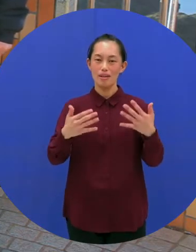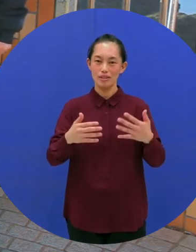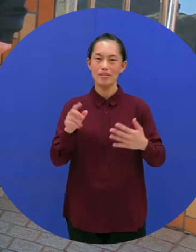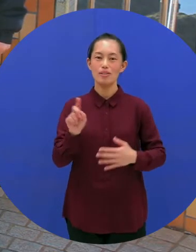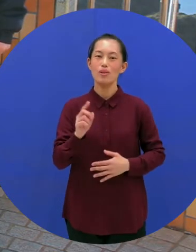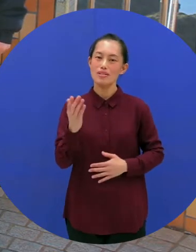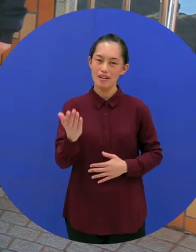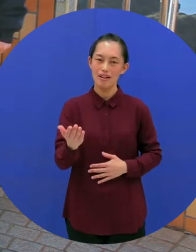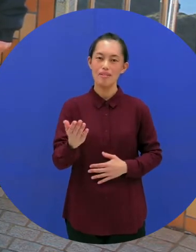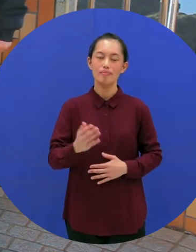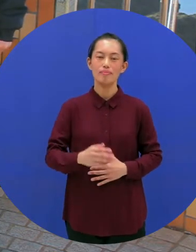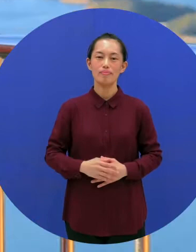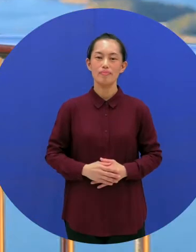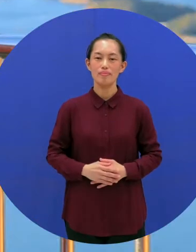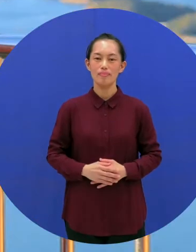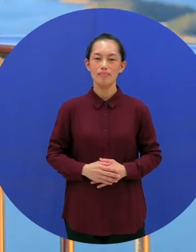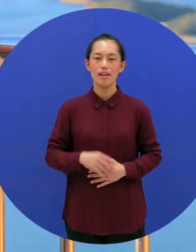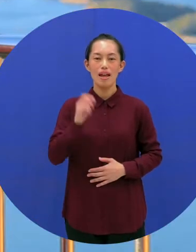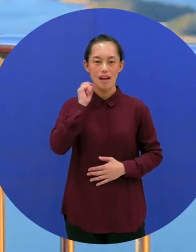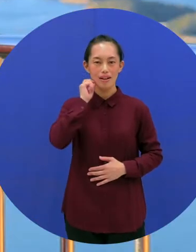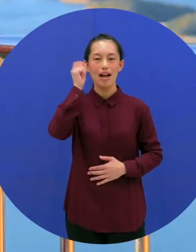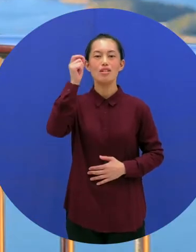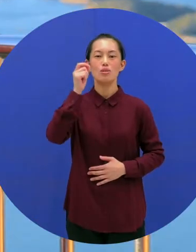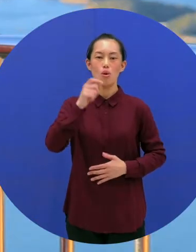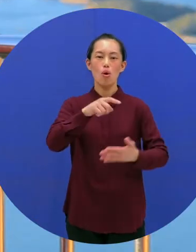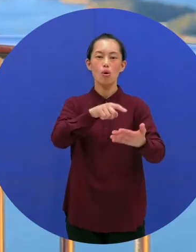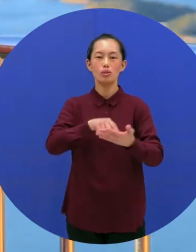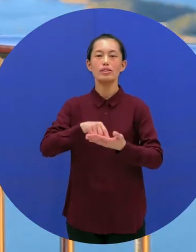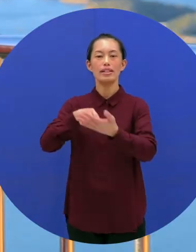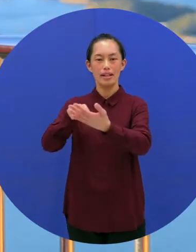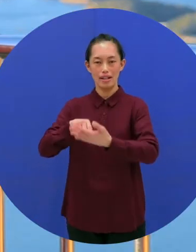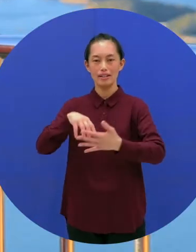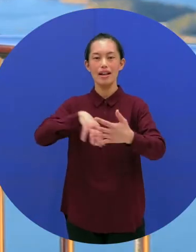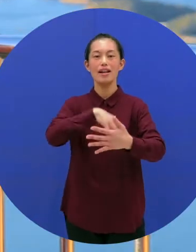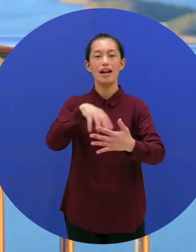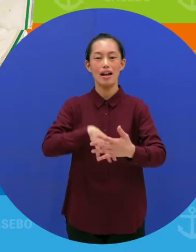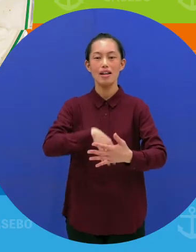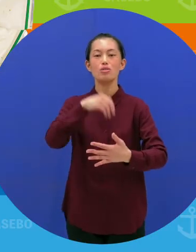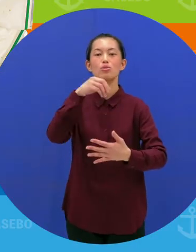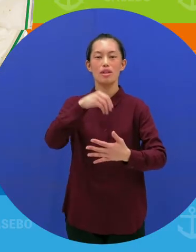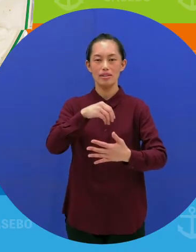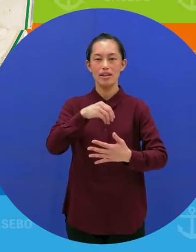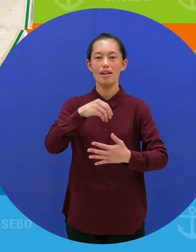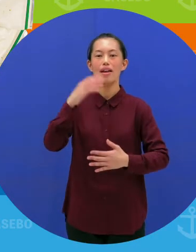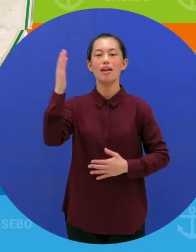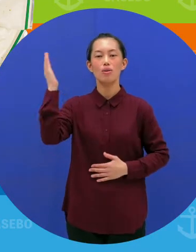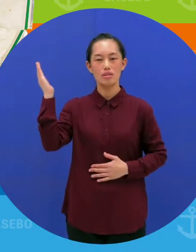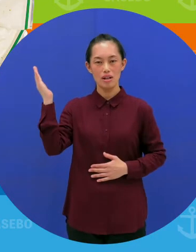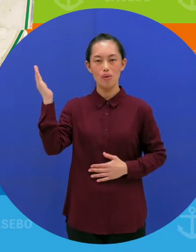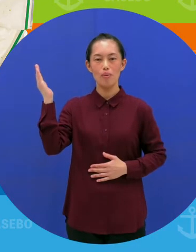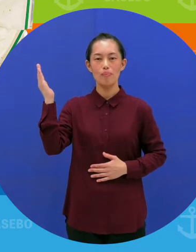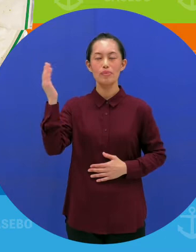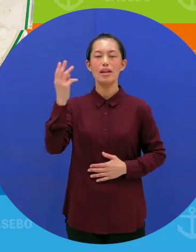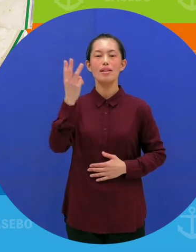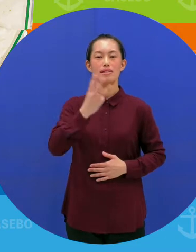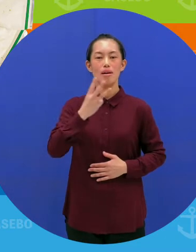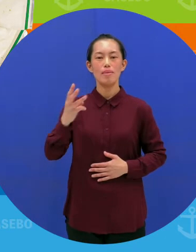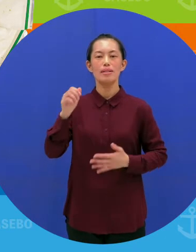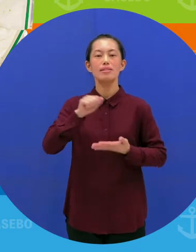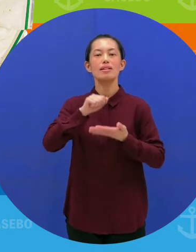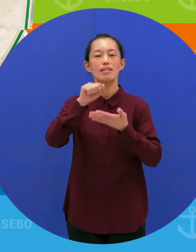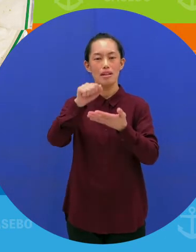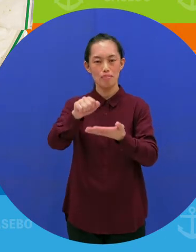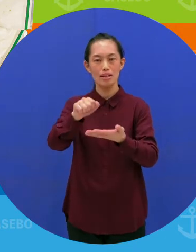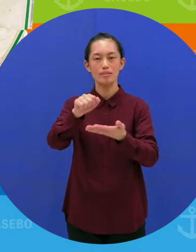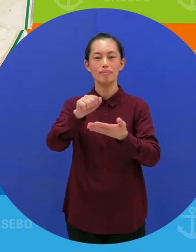と佐世保はいかがでしたか？ 番組の感想を送っていただいた方の中から、九十九島産かきちゃんぽんを抽選で